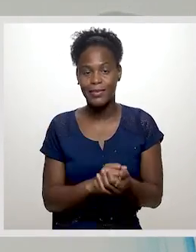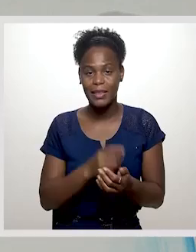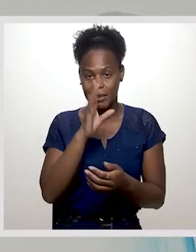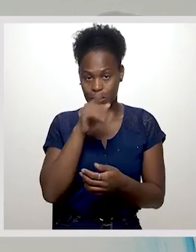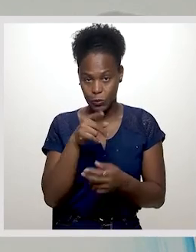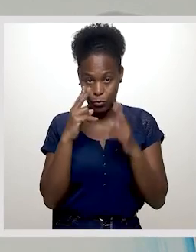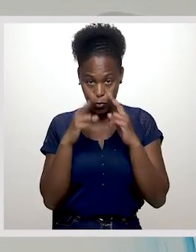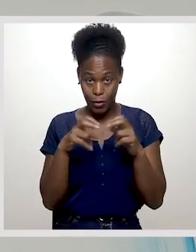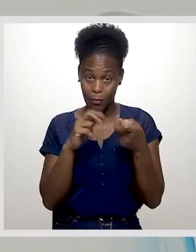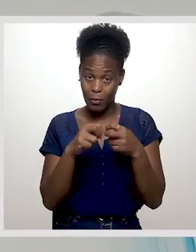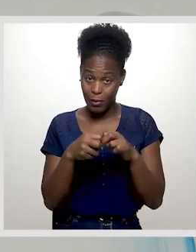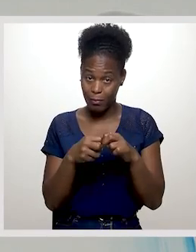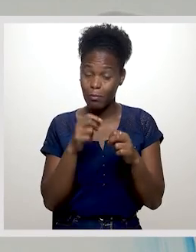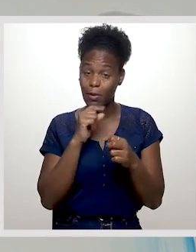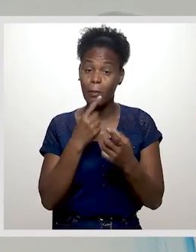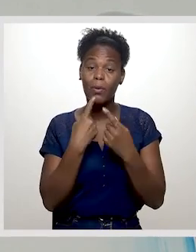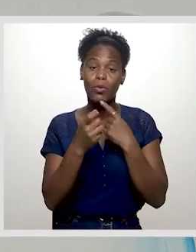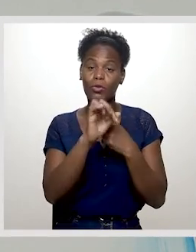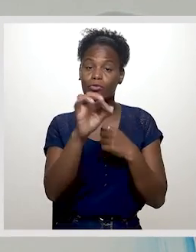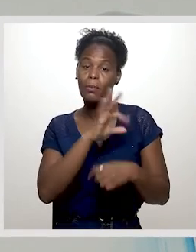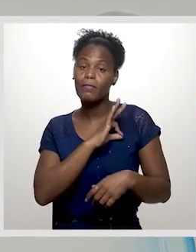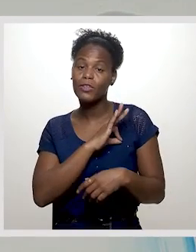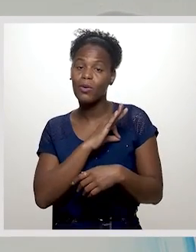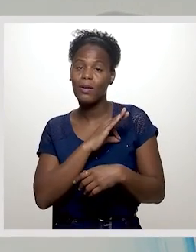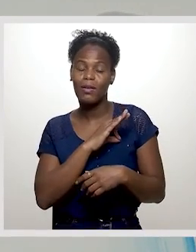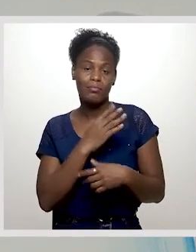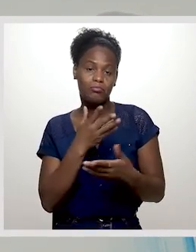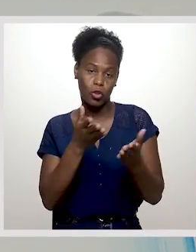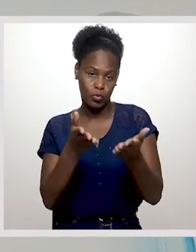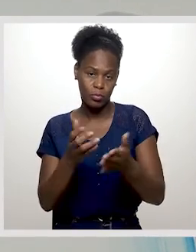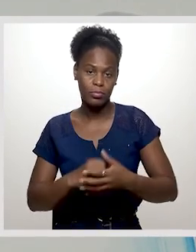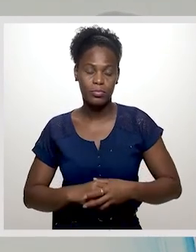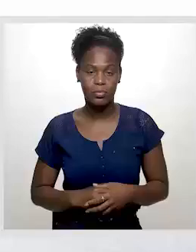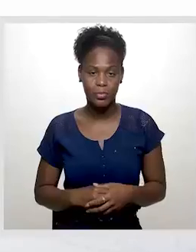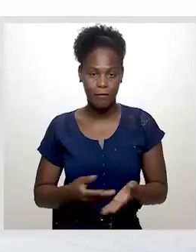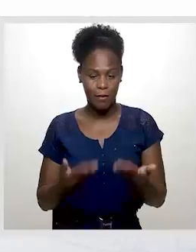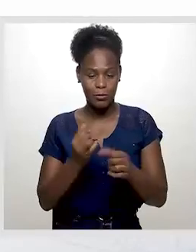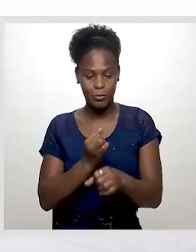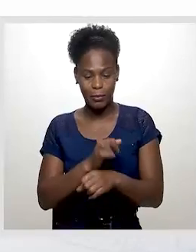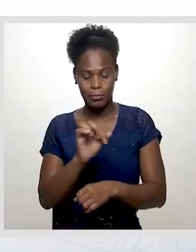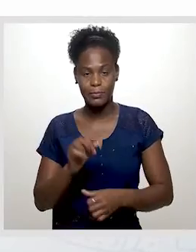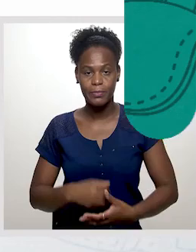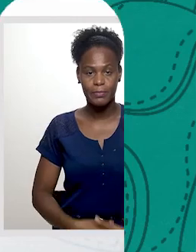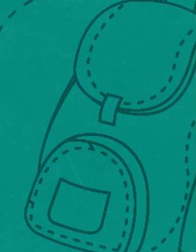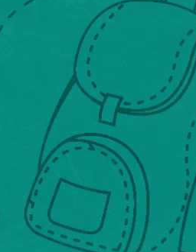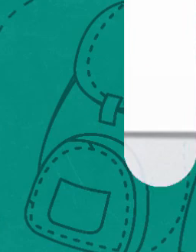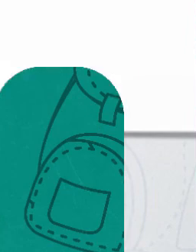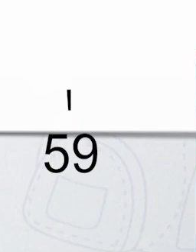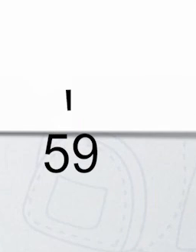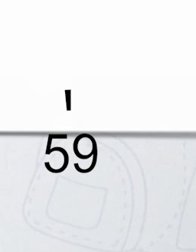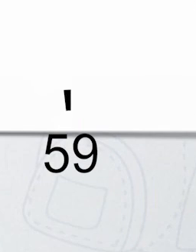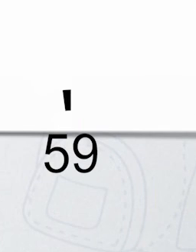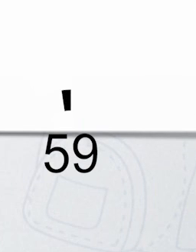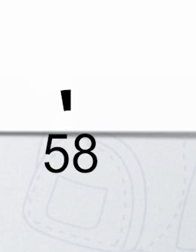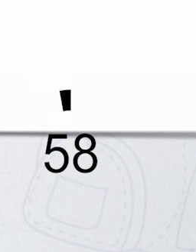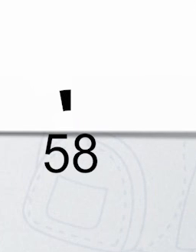tu retrouves des problèmes, tu peux demander à ton professeur de t'aider. À toi de travailler.